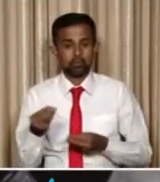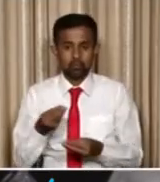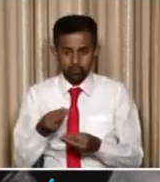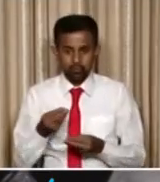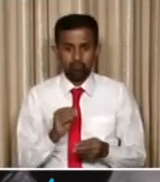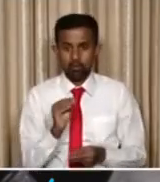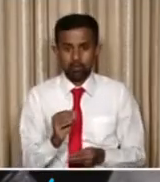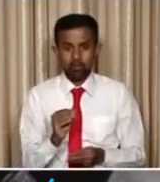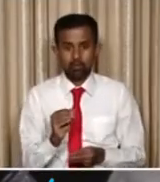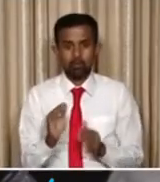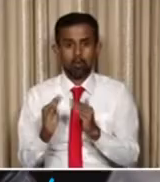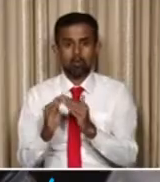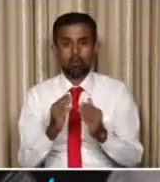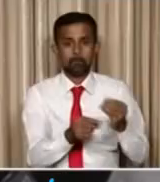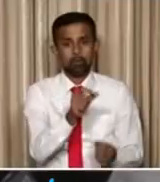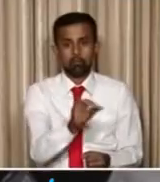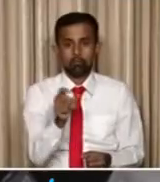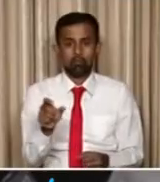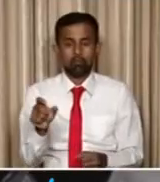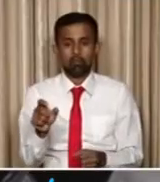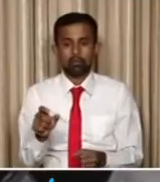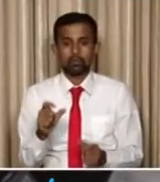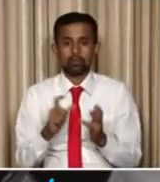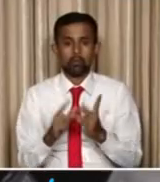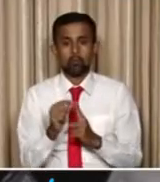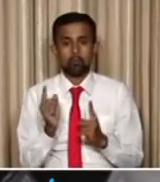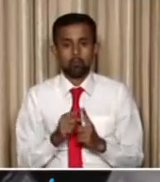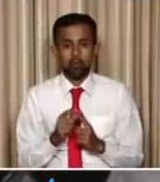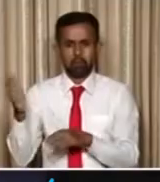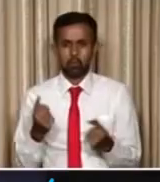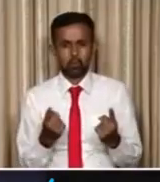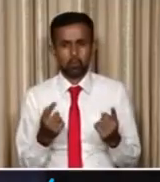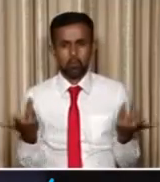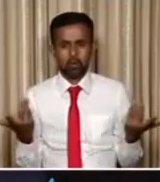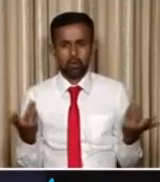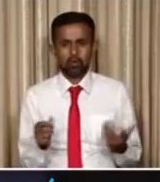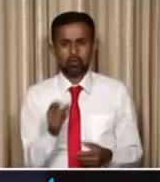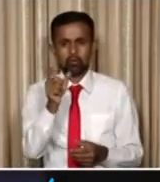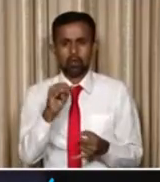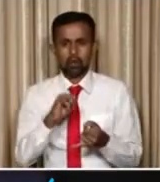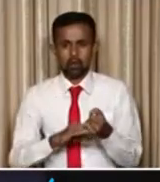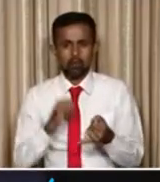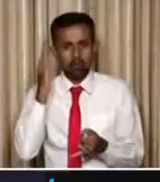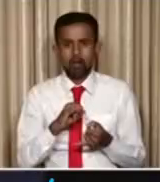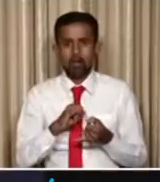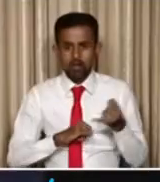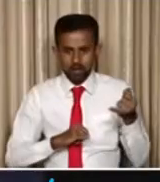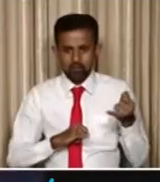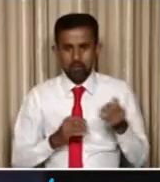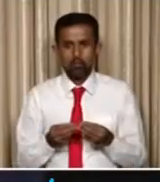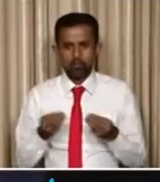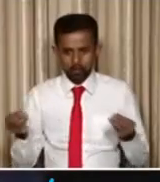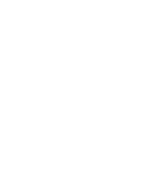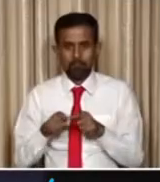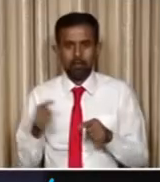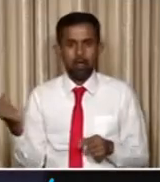වෙලා තියෙනවා. එක ආතනවල සහ ව්‍යාපාරිකයින්ගේ එතනින්ම කෝප් කාරක සභාවේ ගෞරවය ඉවරයි. දැන් ලේකම්තුමිය ඔබතුමාට කිව්වා එතුමාගේ ප්‍රවෘත්ති ලේකම්